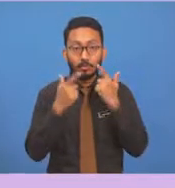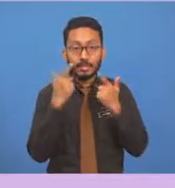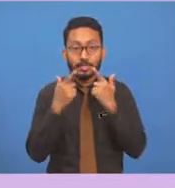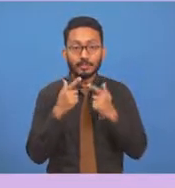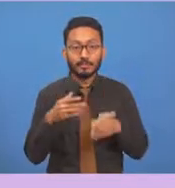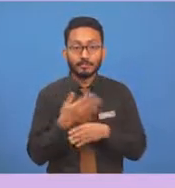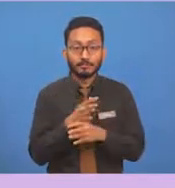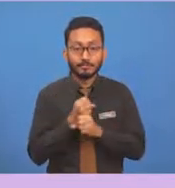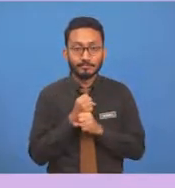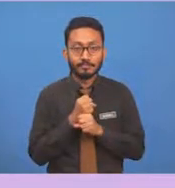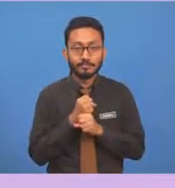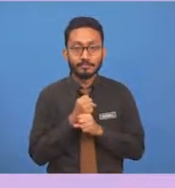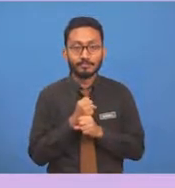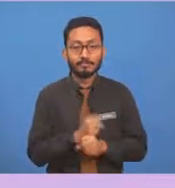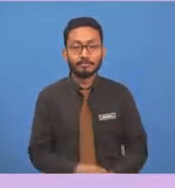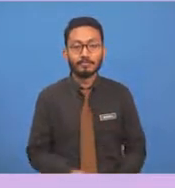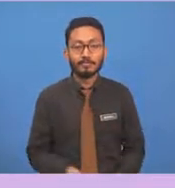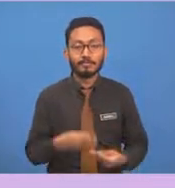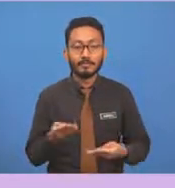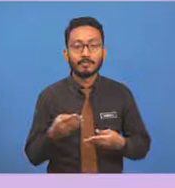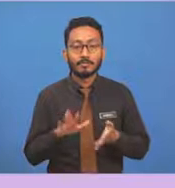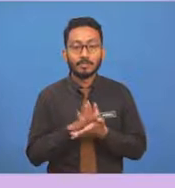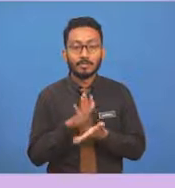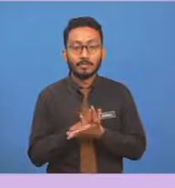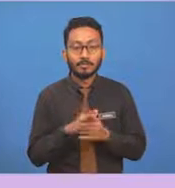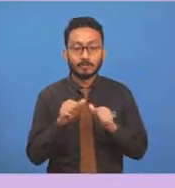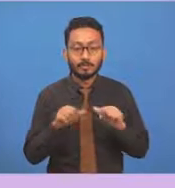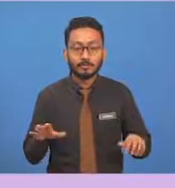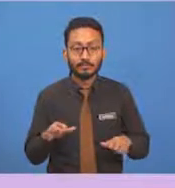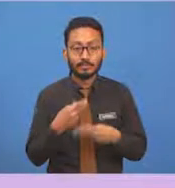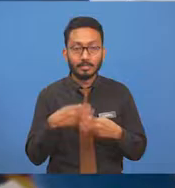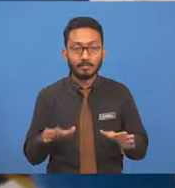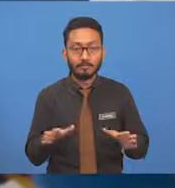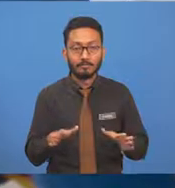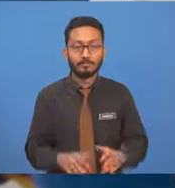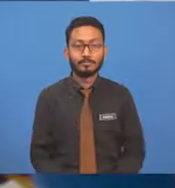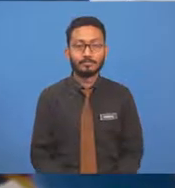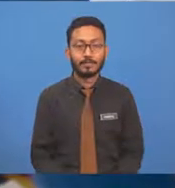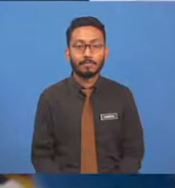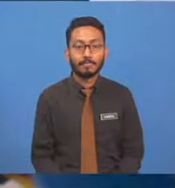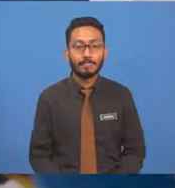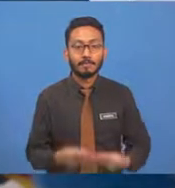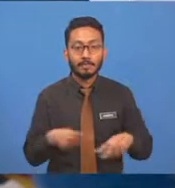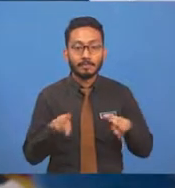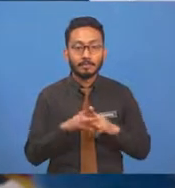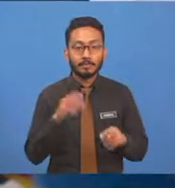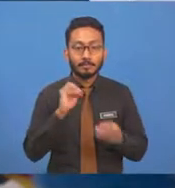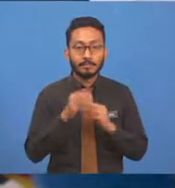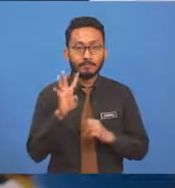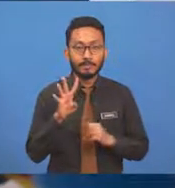menyerlakan suasana sekolah yang aman dan harmoni. Kepentingan yang keempat